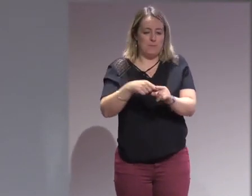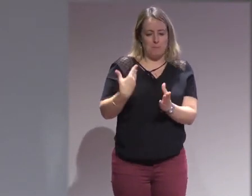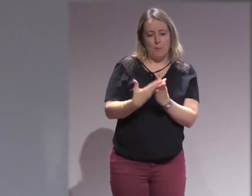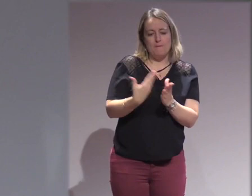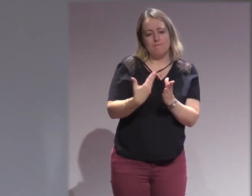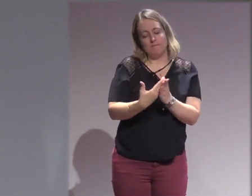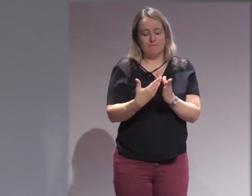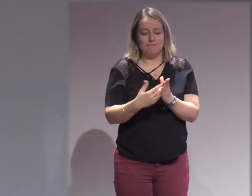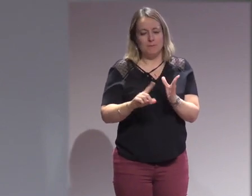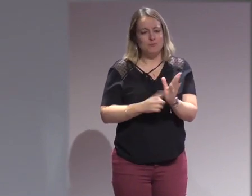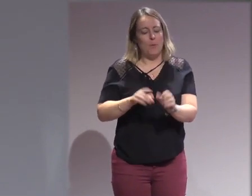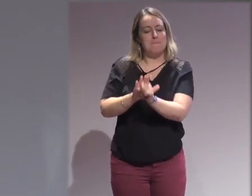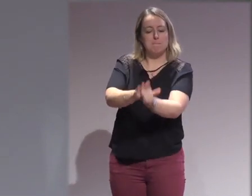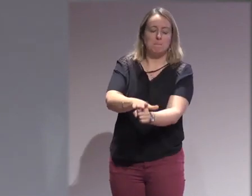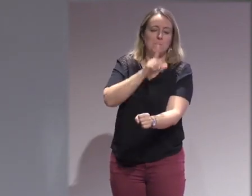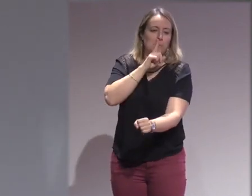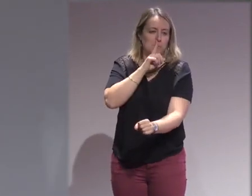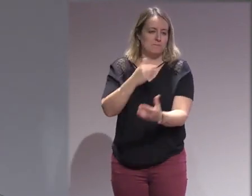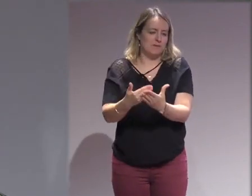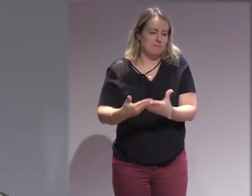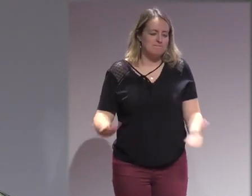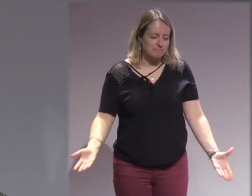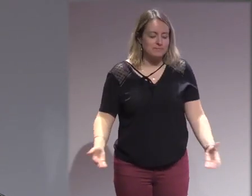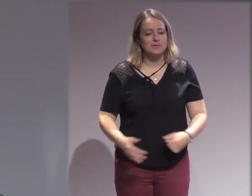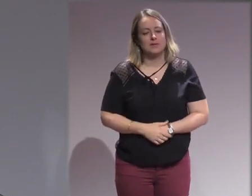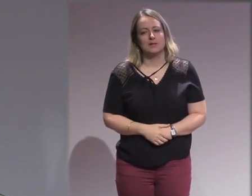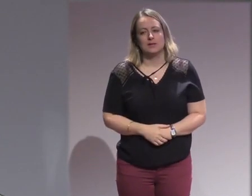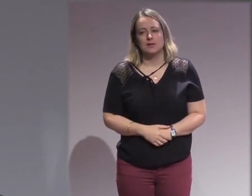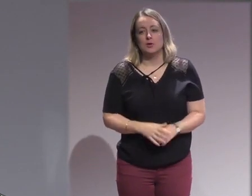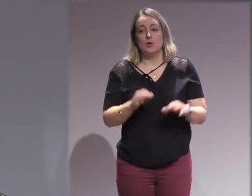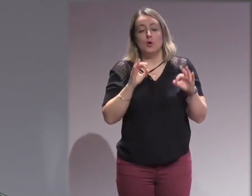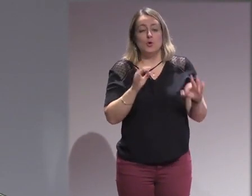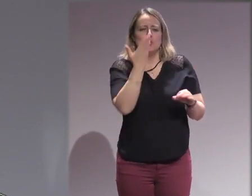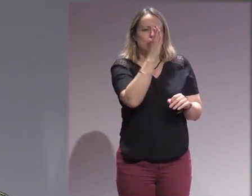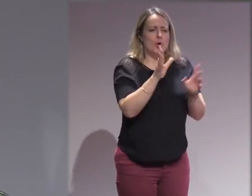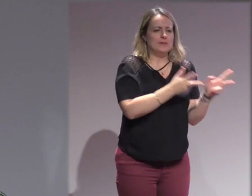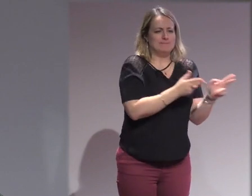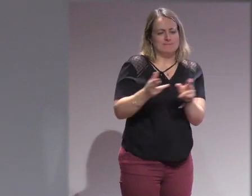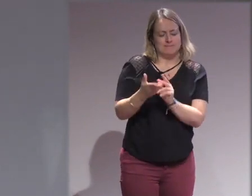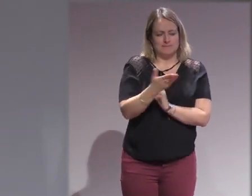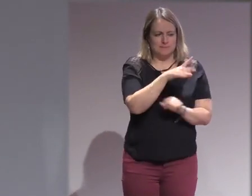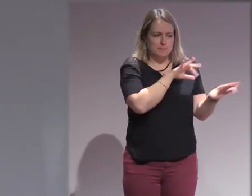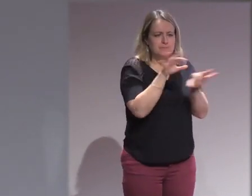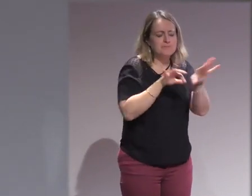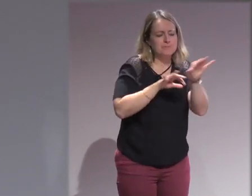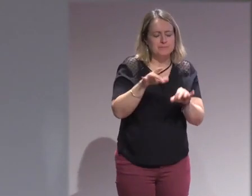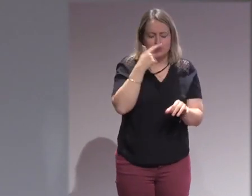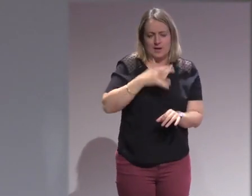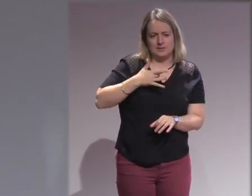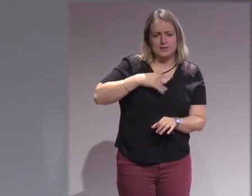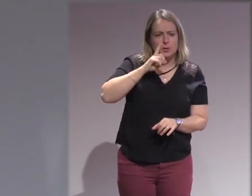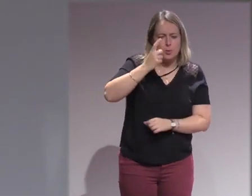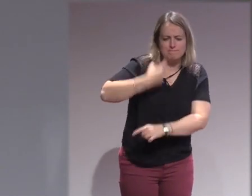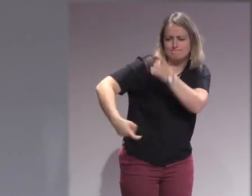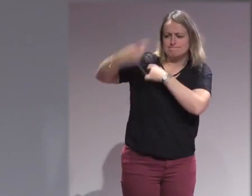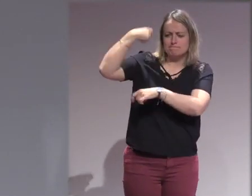laisse encore moins vous exprimer sur ce qui vous arrive. Pour les autres extraits, ce que je trouvais intéressant, c'était de voir que quand on remonte un peu,